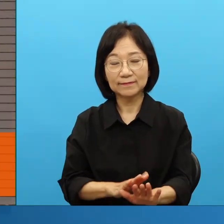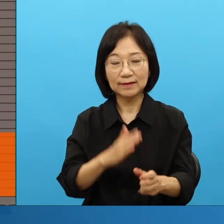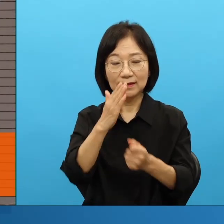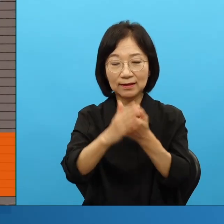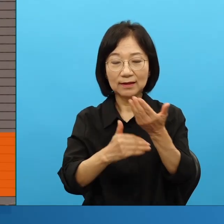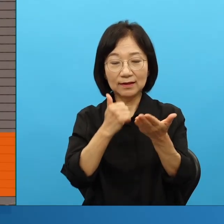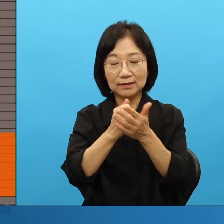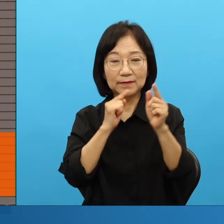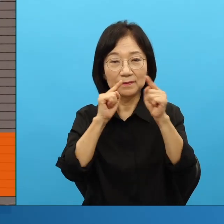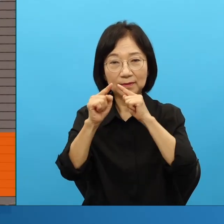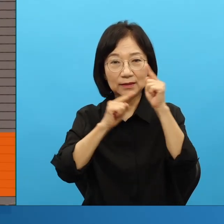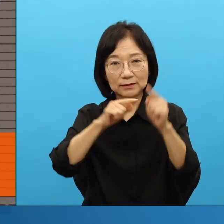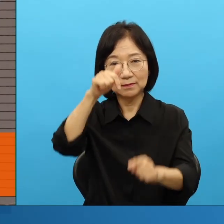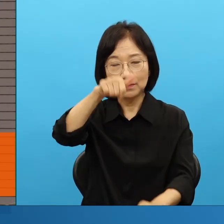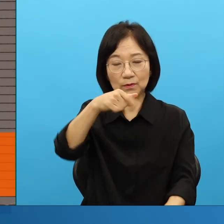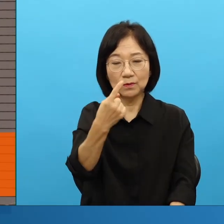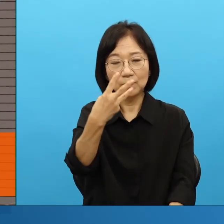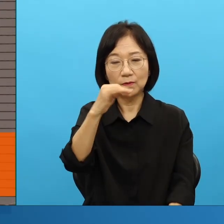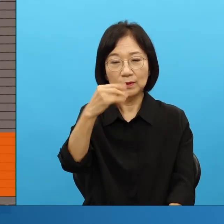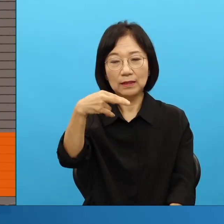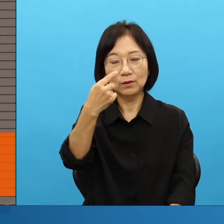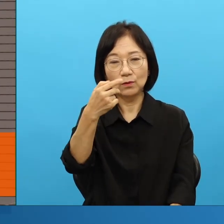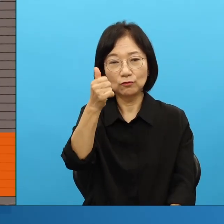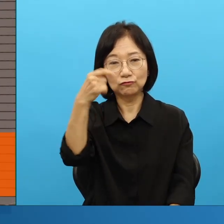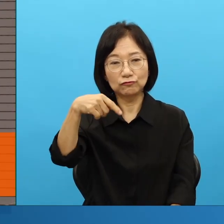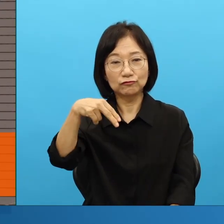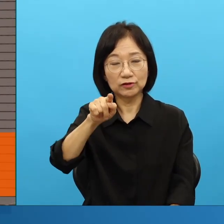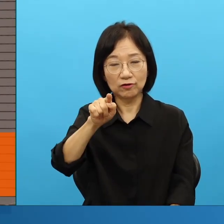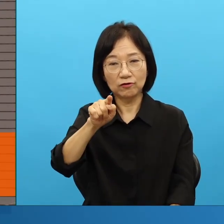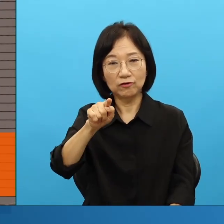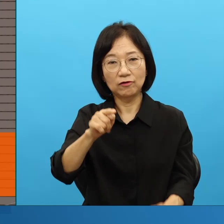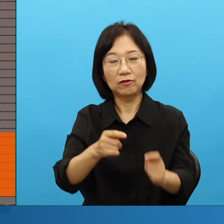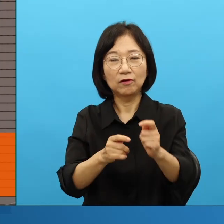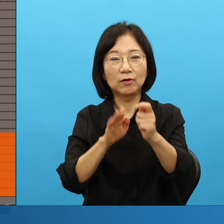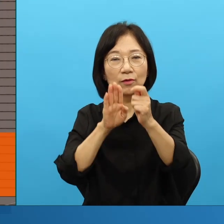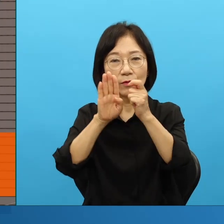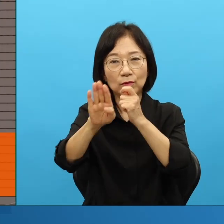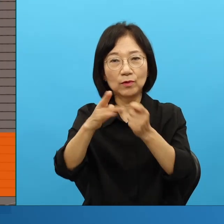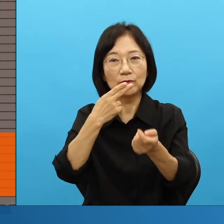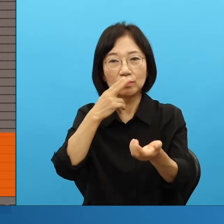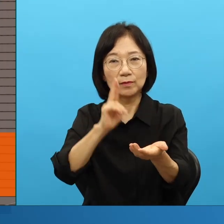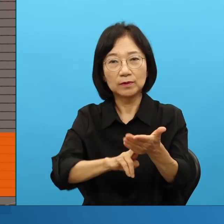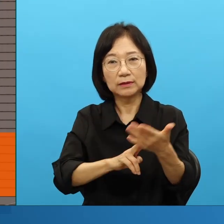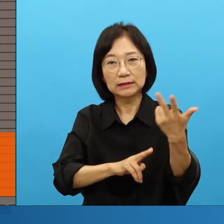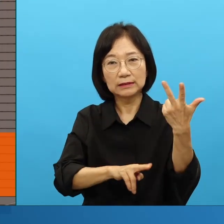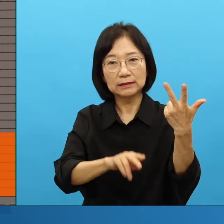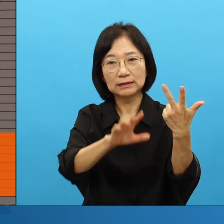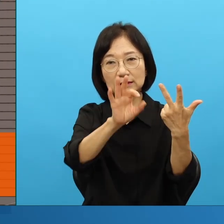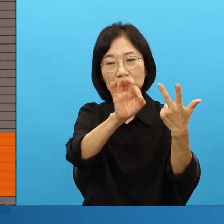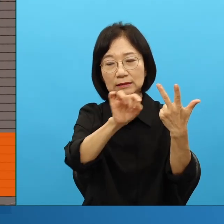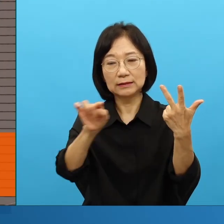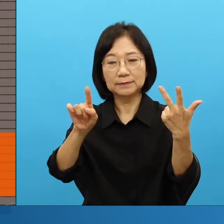성취하실 오늘의 말씀은 고린도후서 7장 10절부터 16절 말씀입니다.